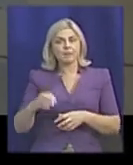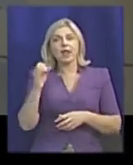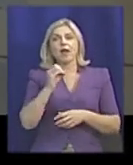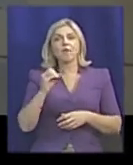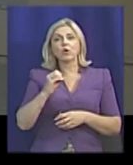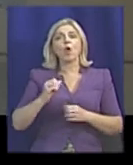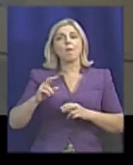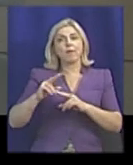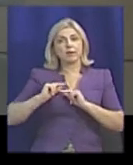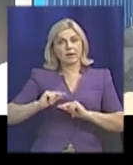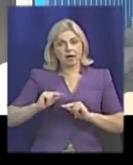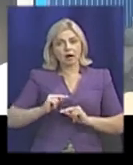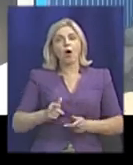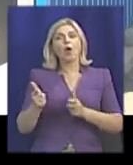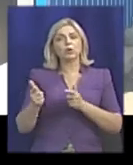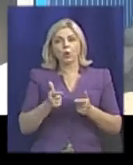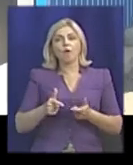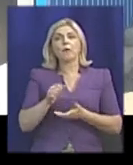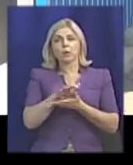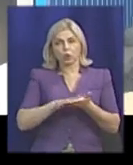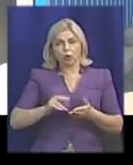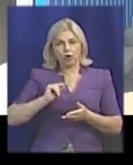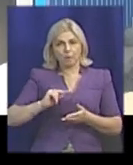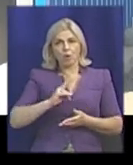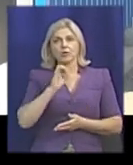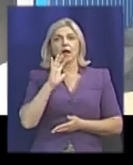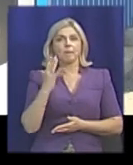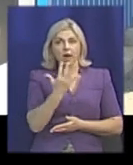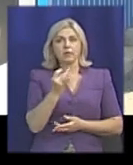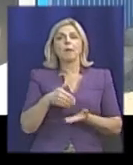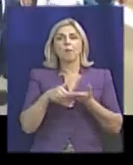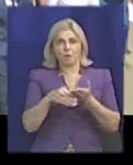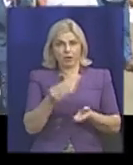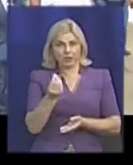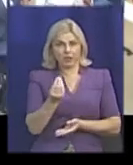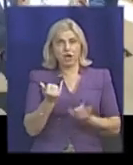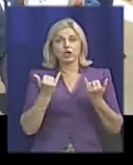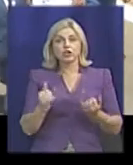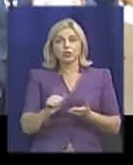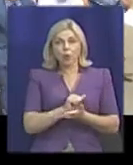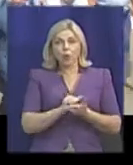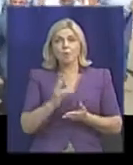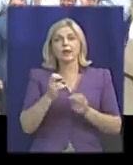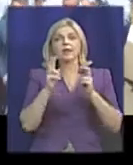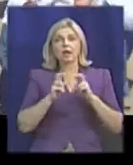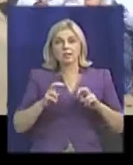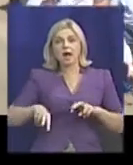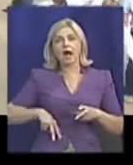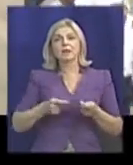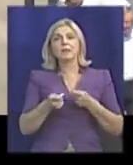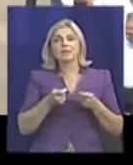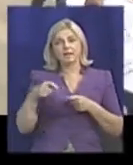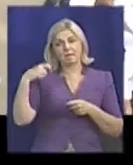партнери готові продовжити співробітництво з Миколаєвом на 5 років та вкладати кошти. Зараз документи знаходяться на розгляді у адміністрації